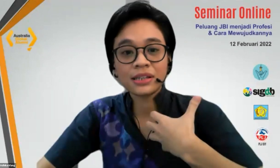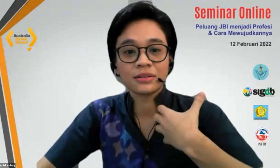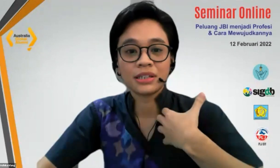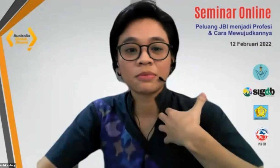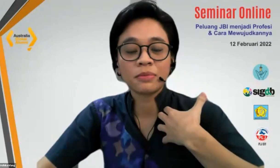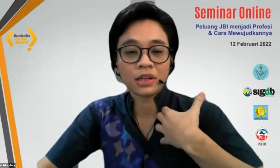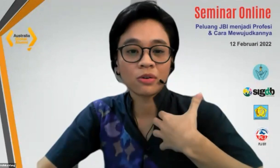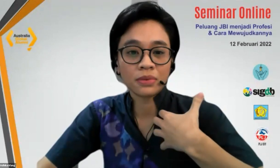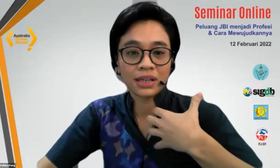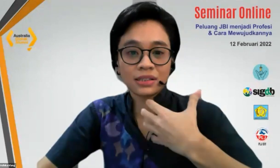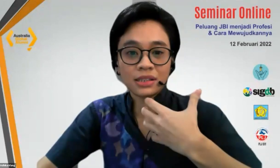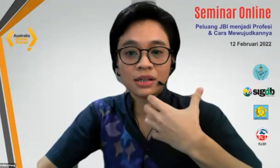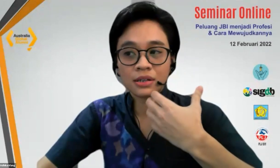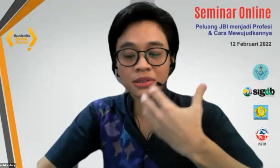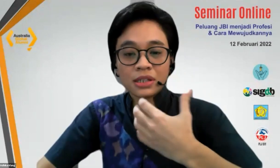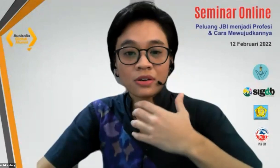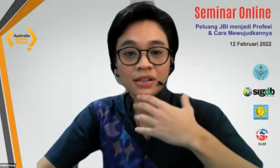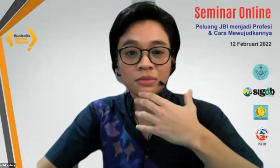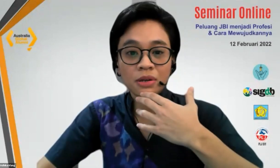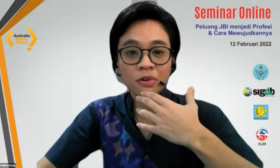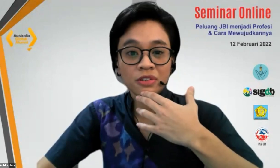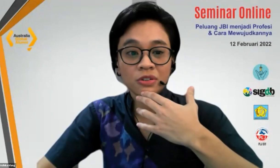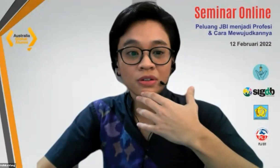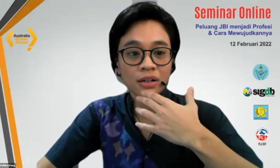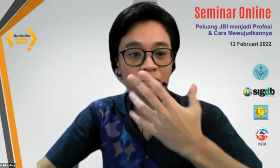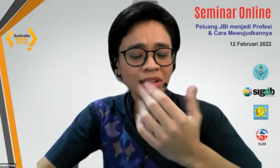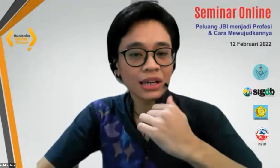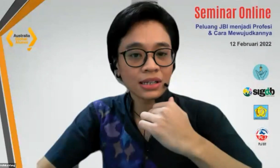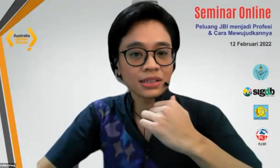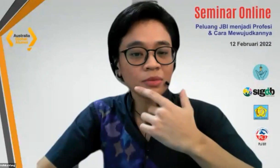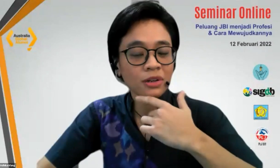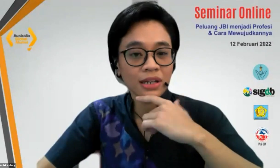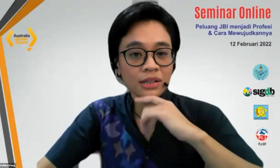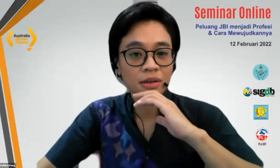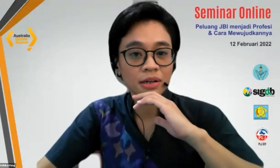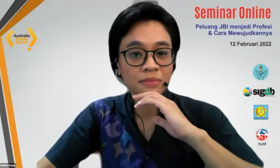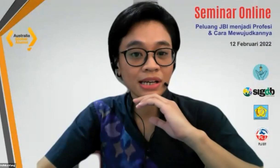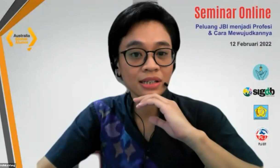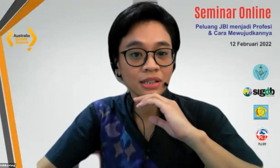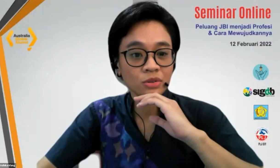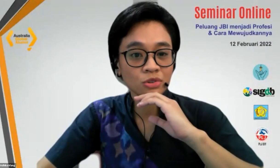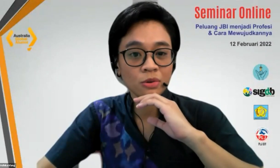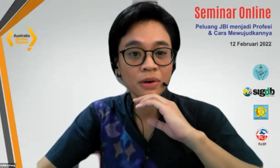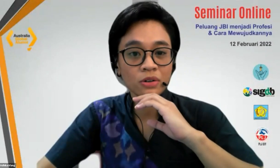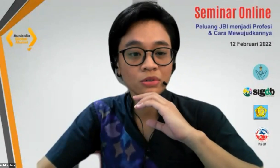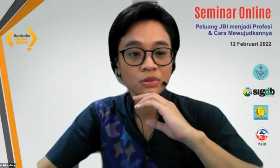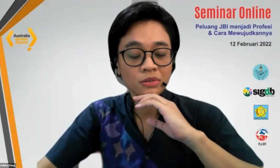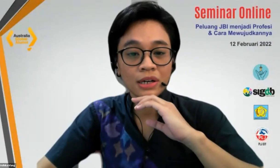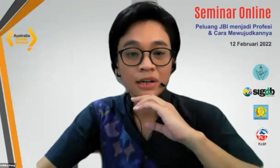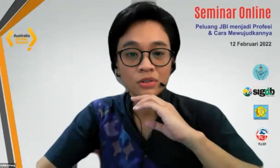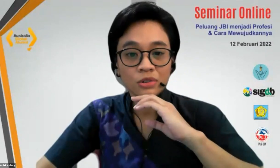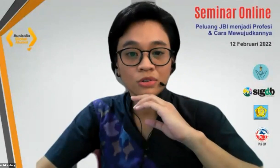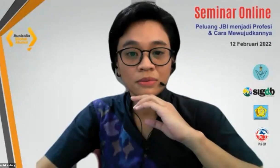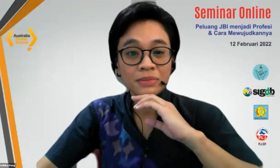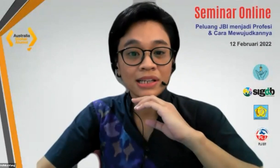melatih sehingga memiliki kompetensi menjadi seorang GB profesional mungkin dari saya mulai dari emas adikusumo baroto